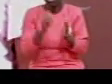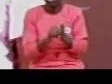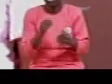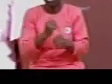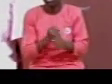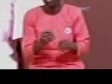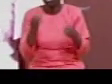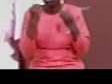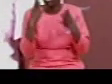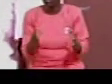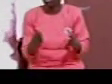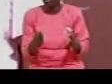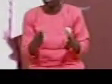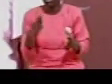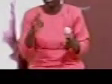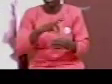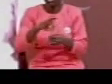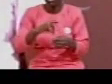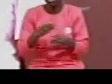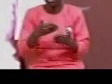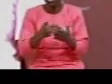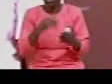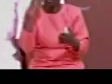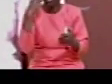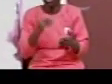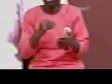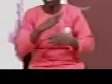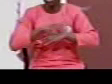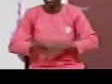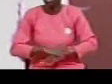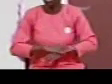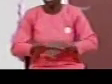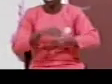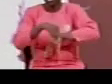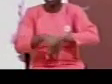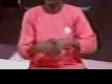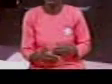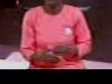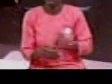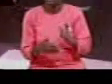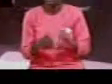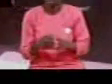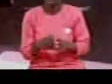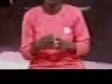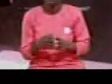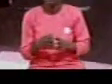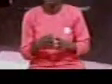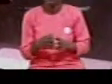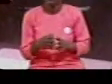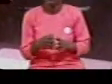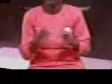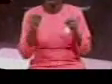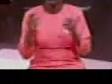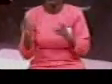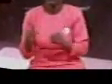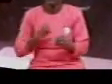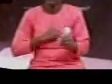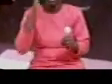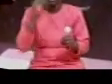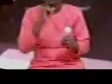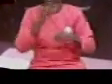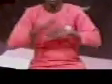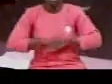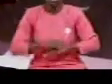قبل النوم غلط وحضرتك الساعه داخله على الساعه 3 وحضرتك مش هتقوم ترتاح النهارده. لا لا لا مش هرتاح